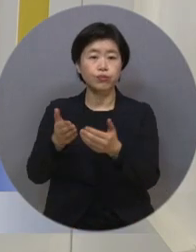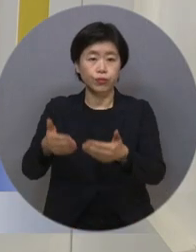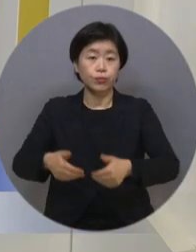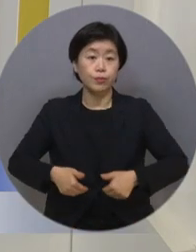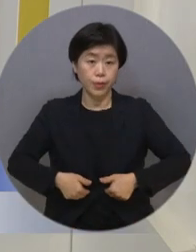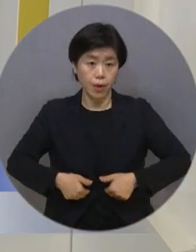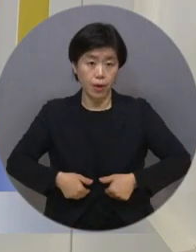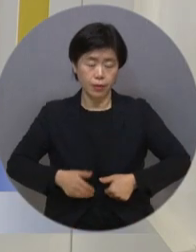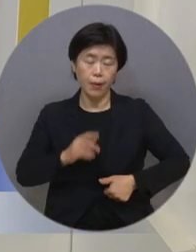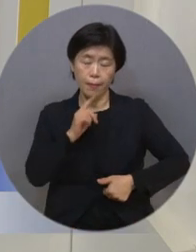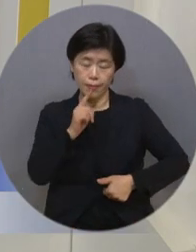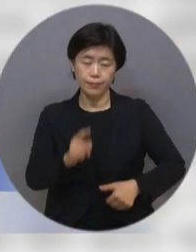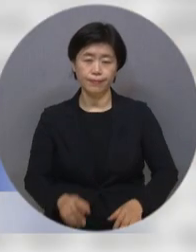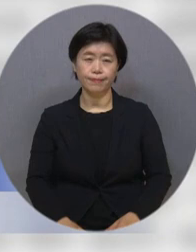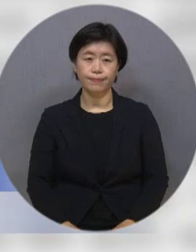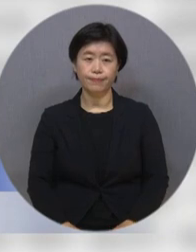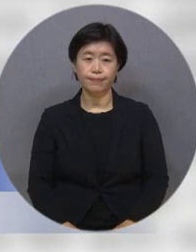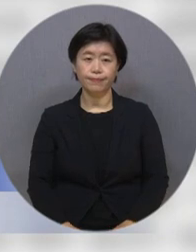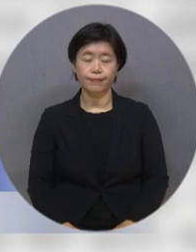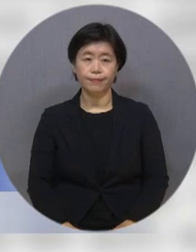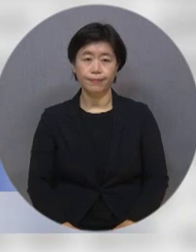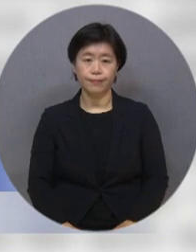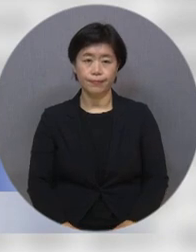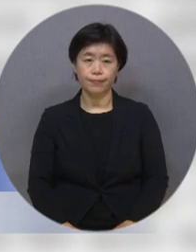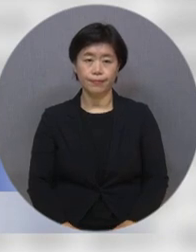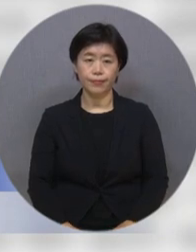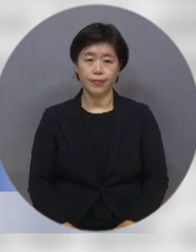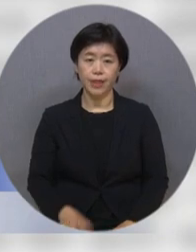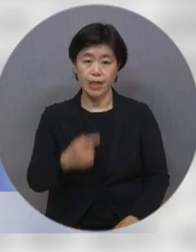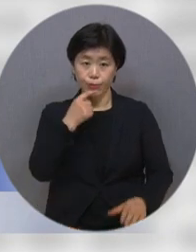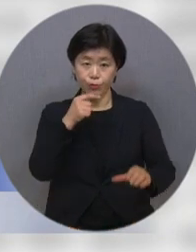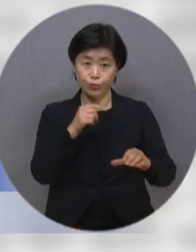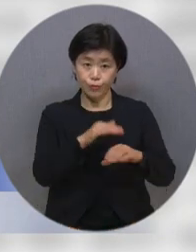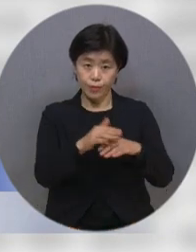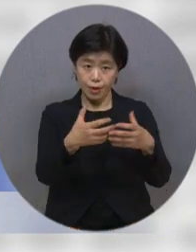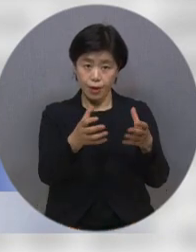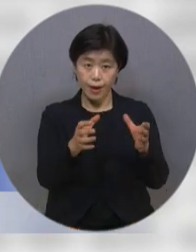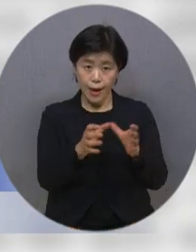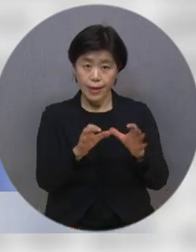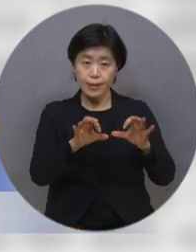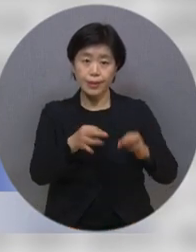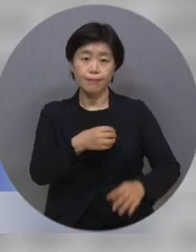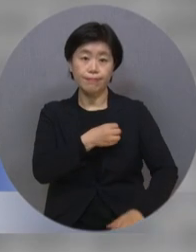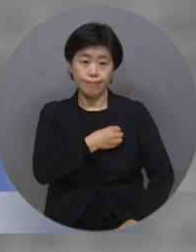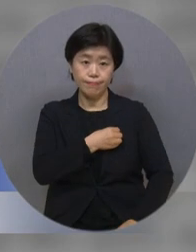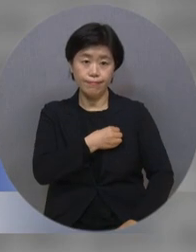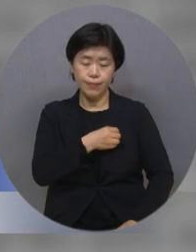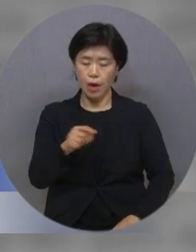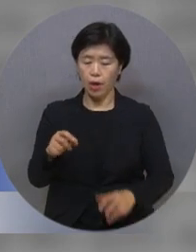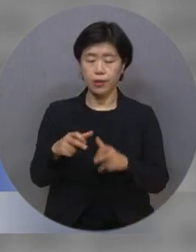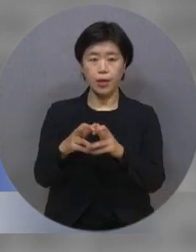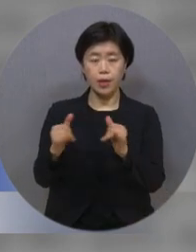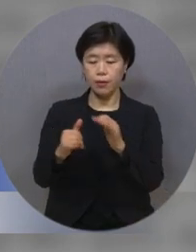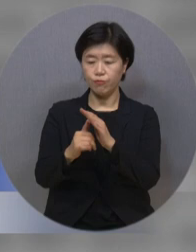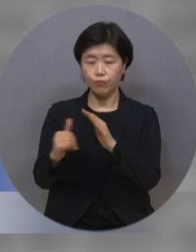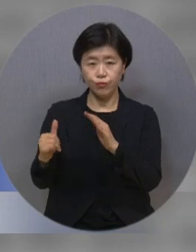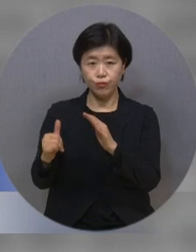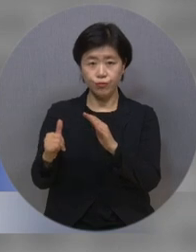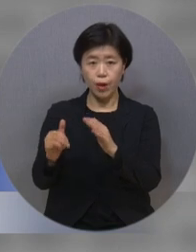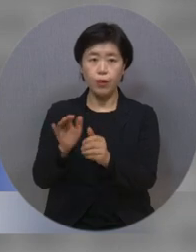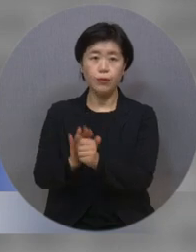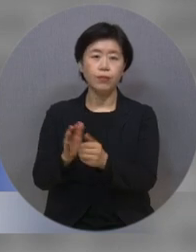지속적으로 제기되고 있는데요 더불어민주당 김승원 의원이 장애인 가족을 지원하기 위한 법안을